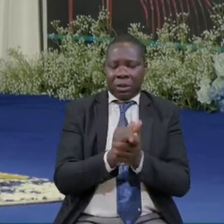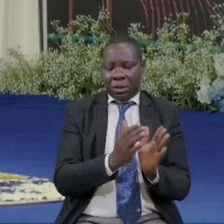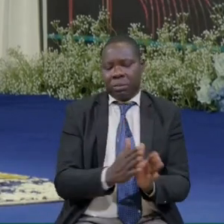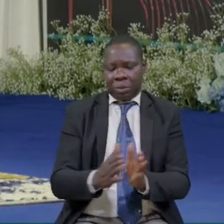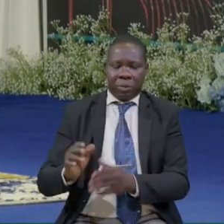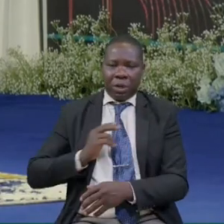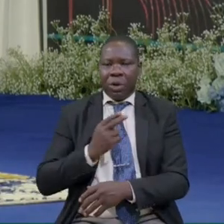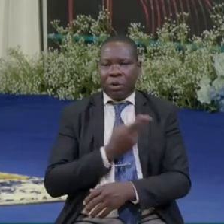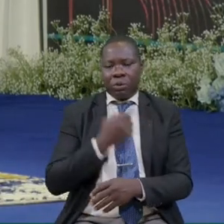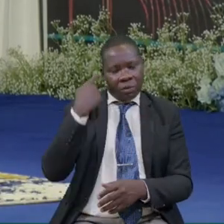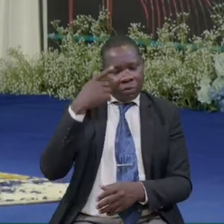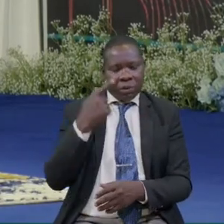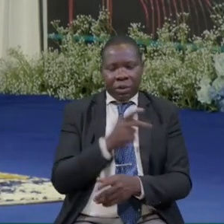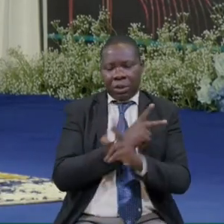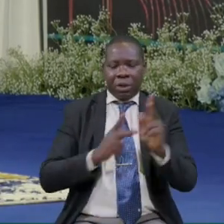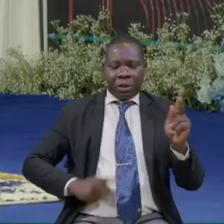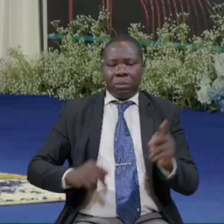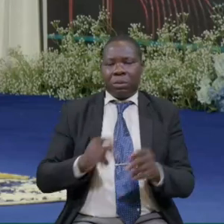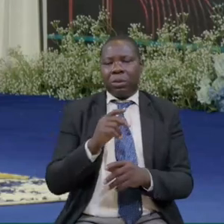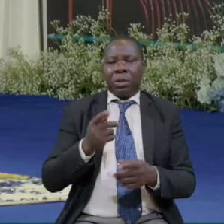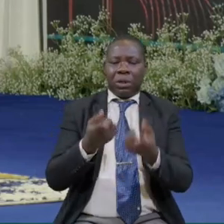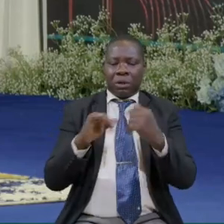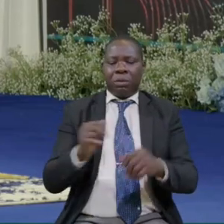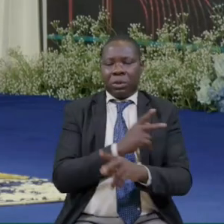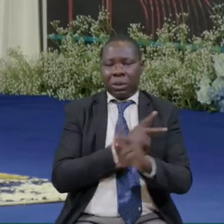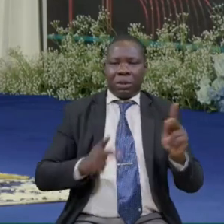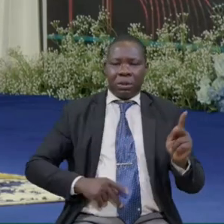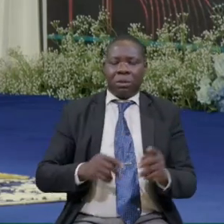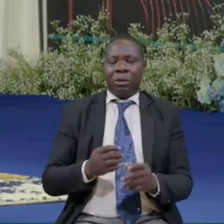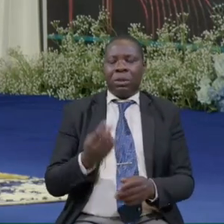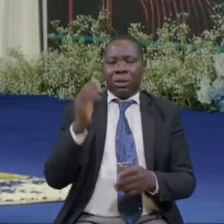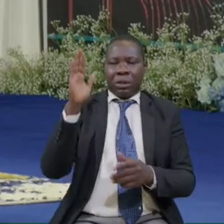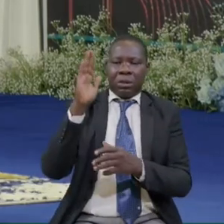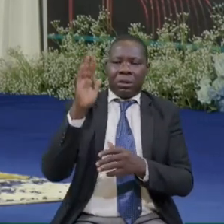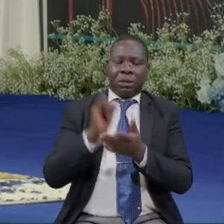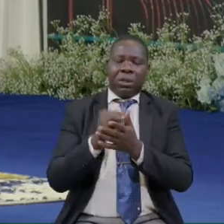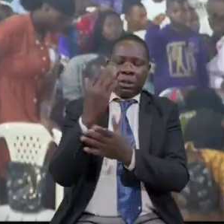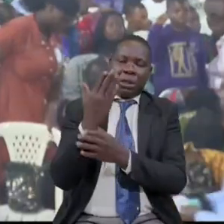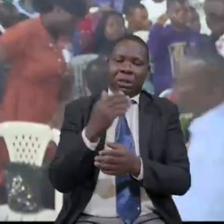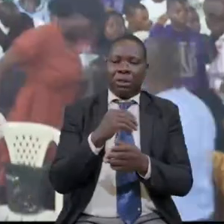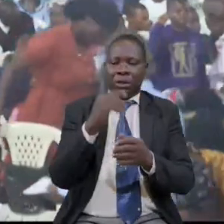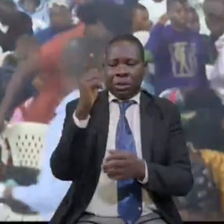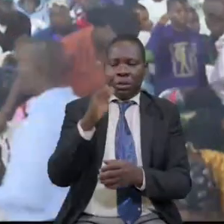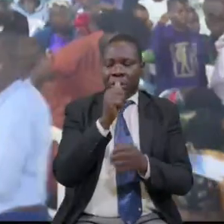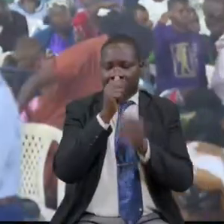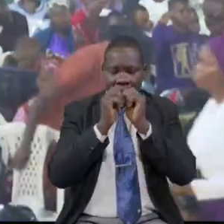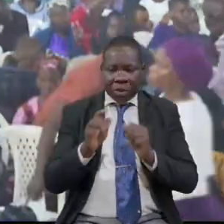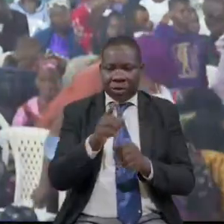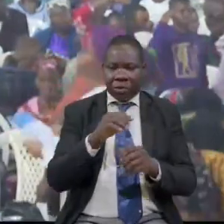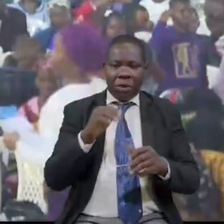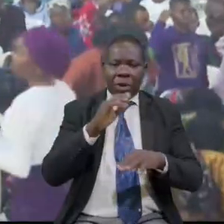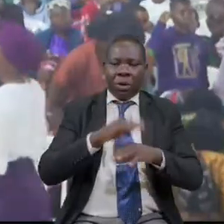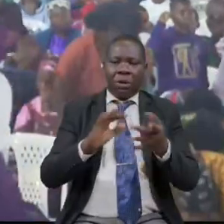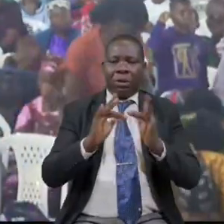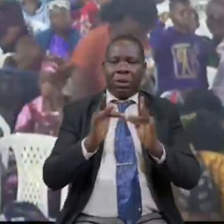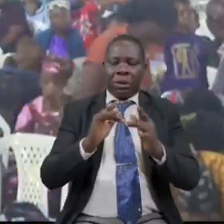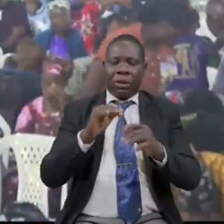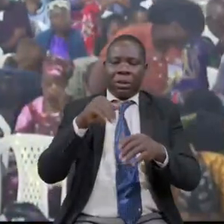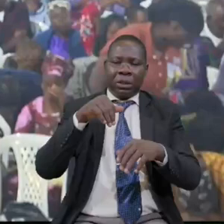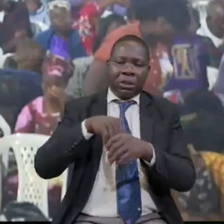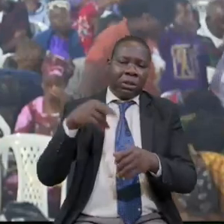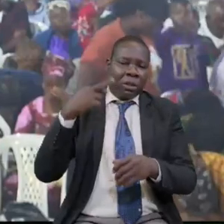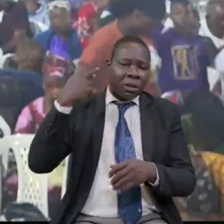prépare pour le royaume à venir. Levez la main là, si vous voulez, que Dieu vous bénisse, en ligne, où que vous soyez, que ce soit à la radio,